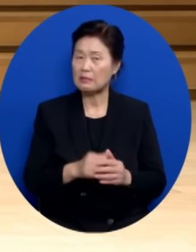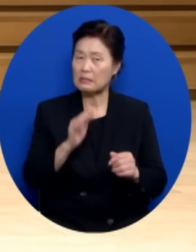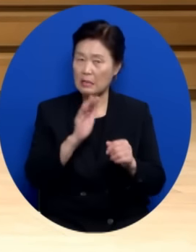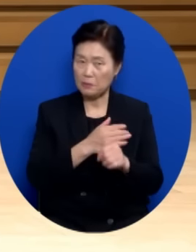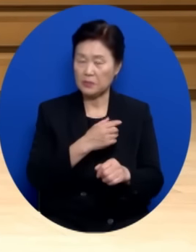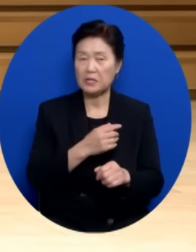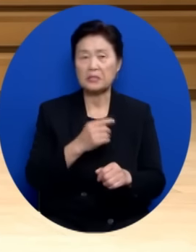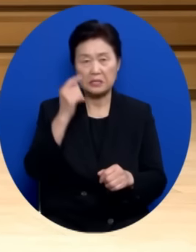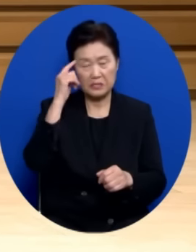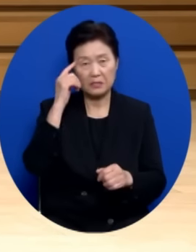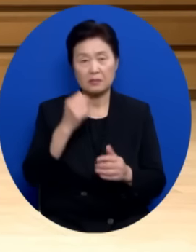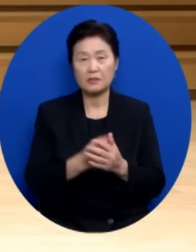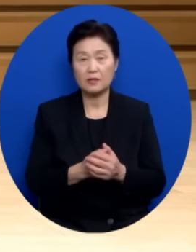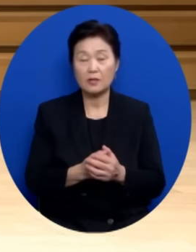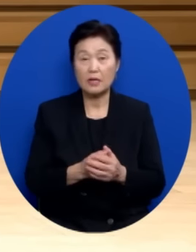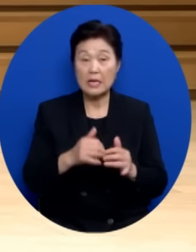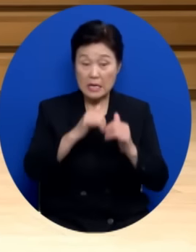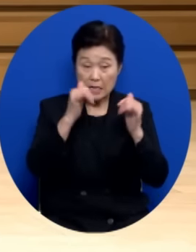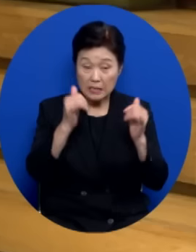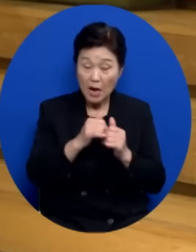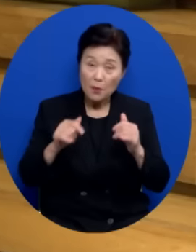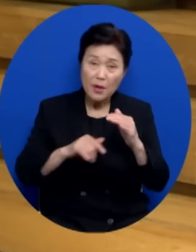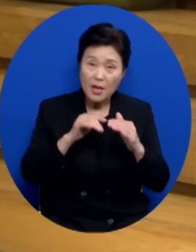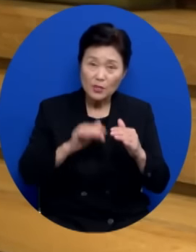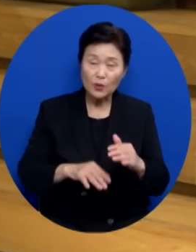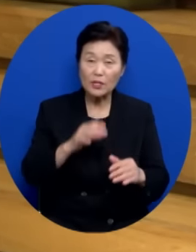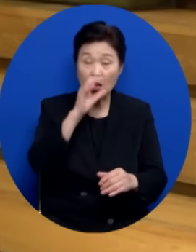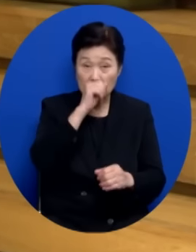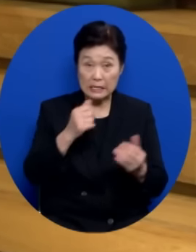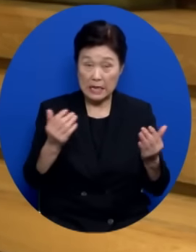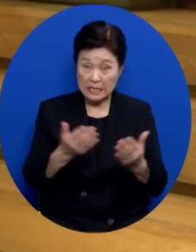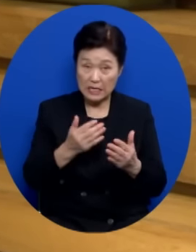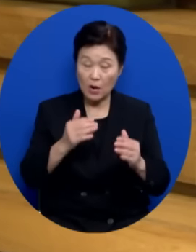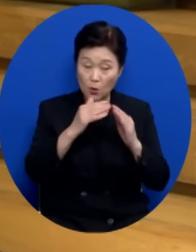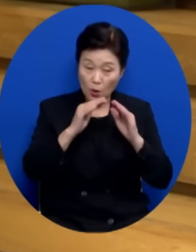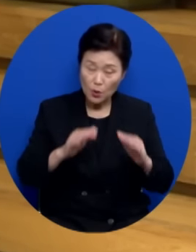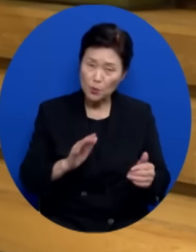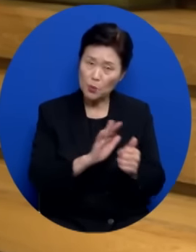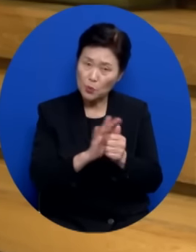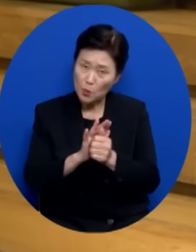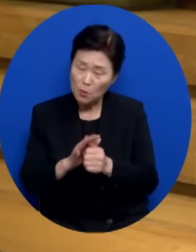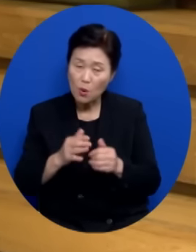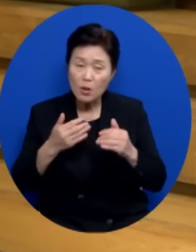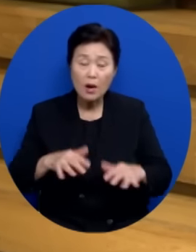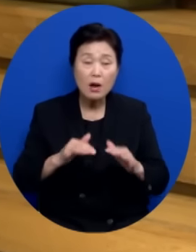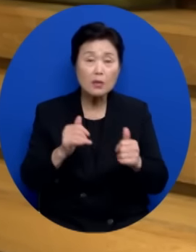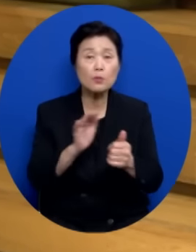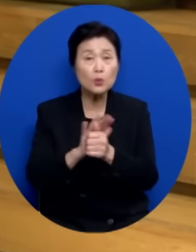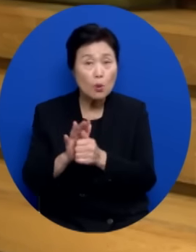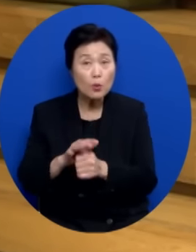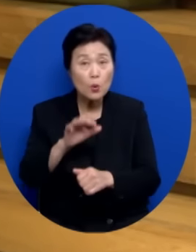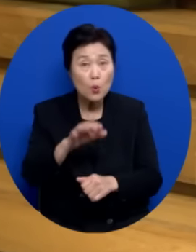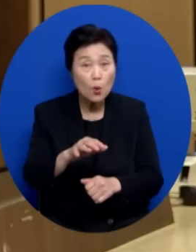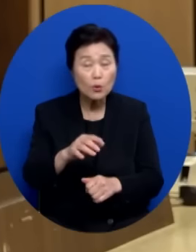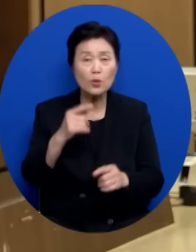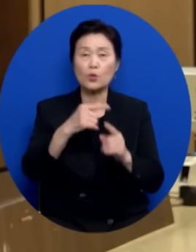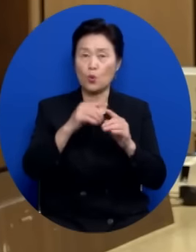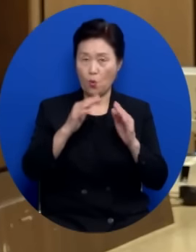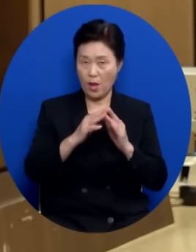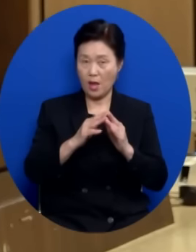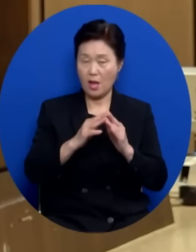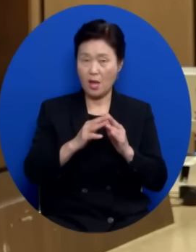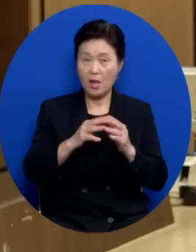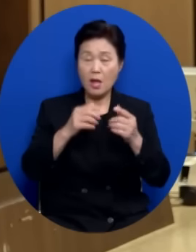잘못되었다고 보고, 우리 사회에서 그래도 선한 일을 하고 이웃을 돌보고 약자를 돌보는 것은 교회 아닙니까? 그리고